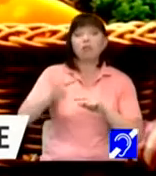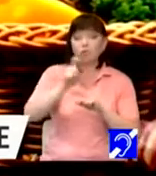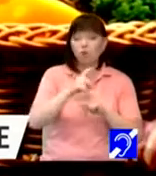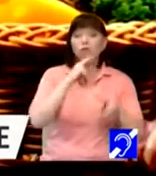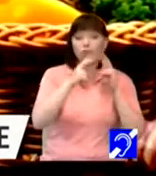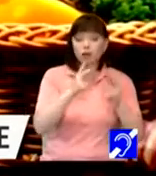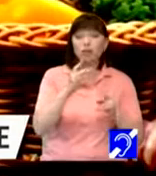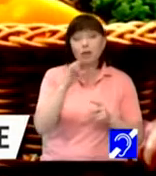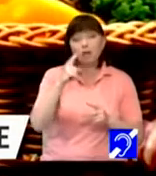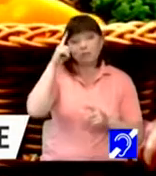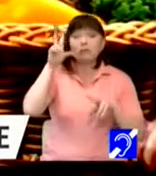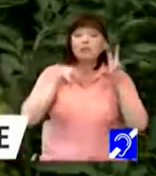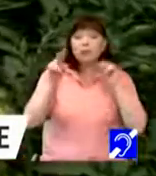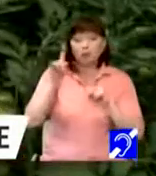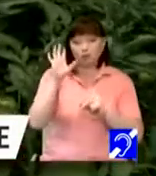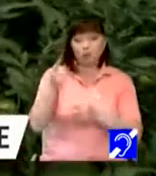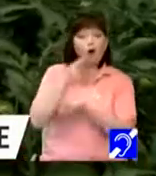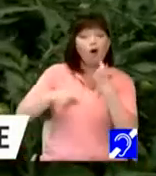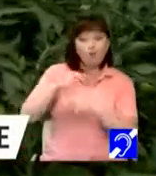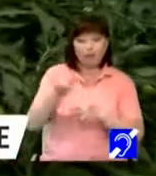poată recupera investițiile.